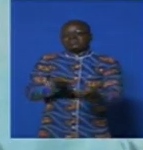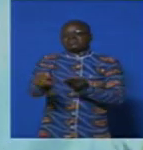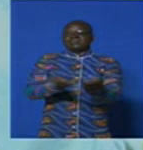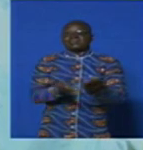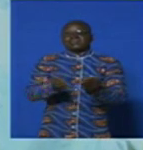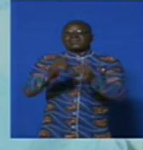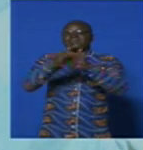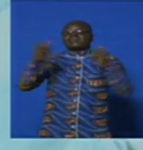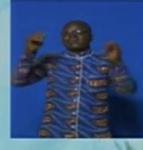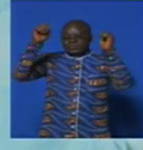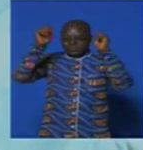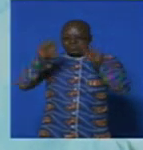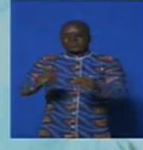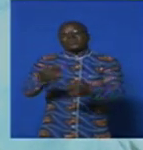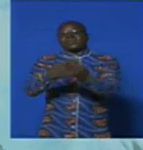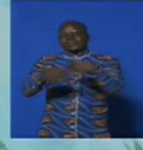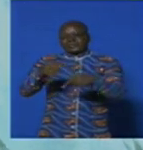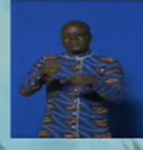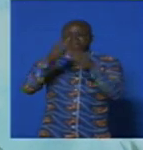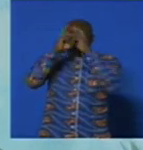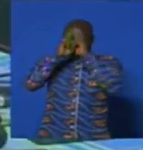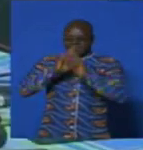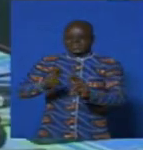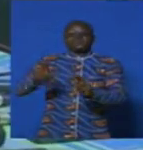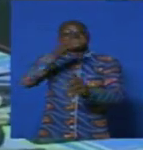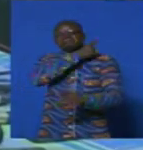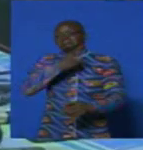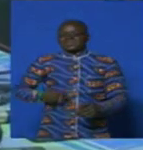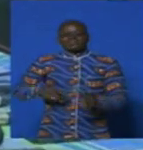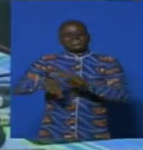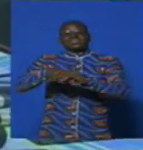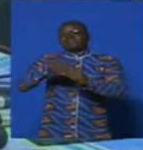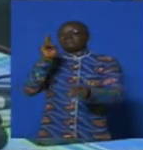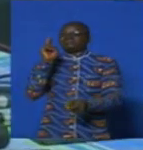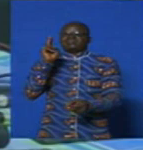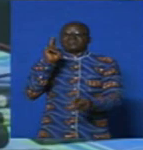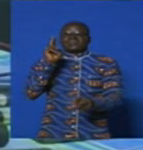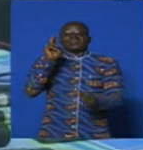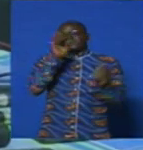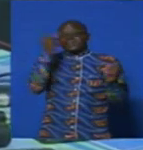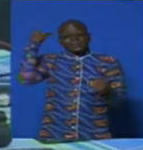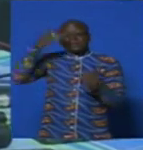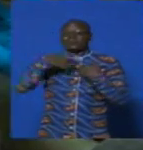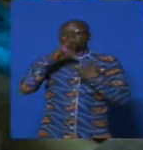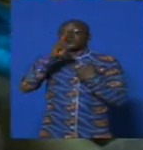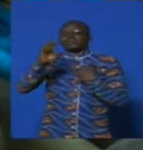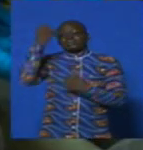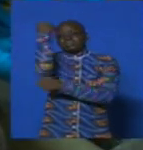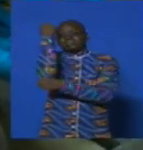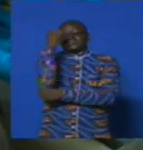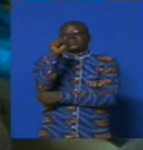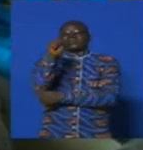des pouvoirs est devenue un leurre. L'aspect de l'institution parlementaire a disparu. Zéphirin Diabré et son opposition sont révoltés contre ce qu'ils